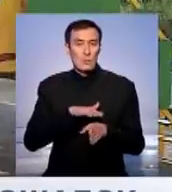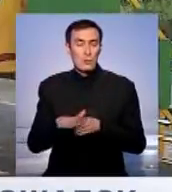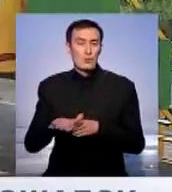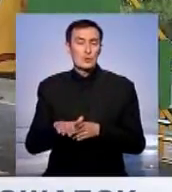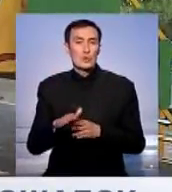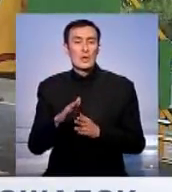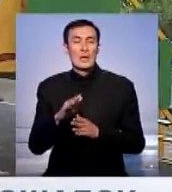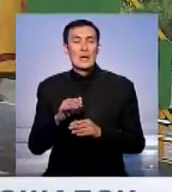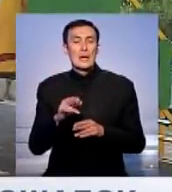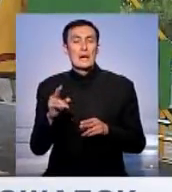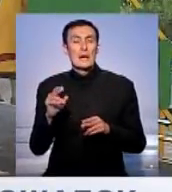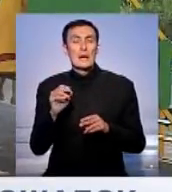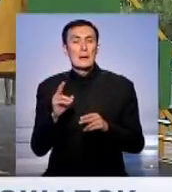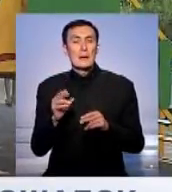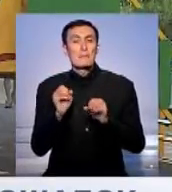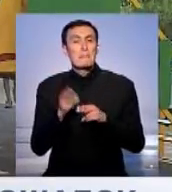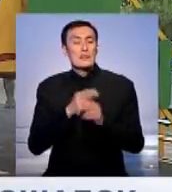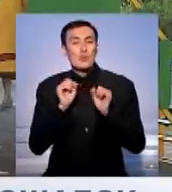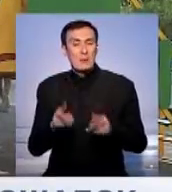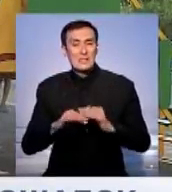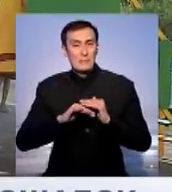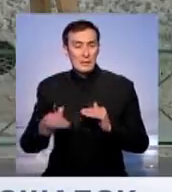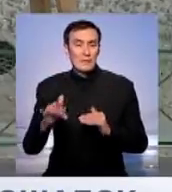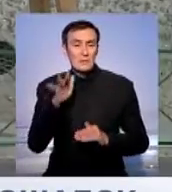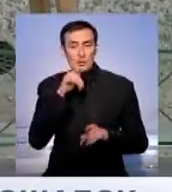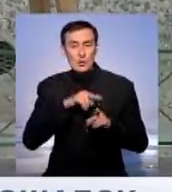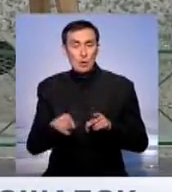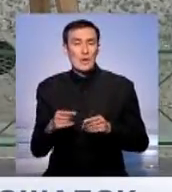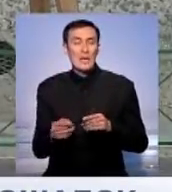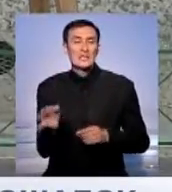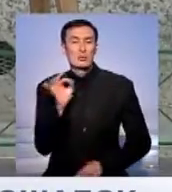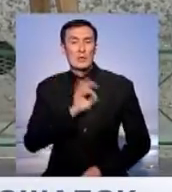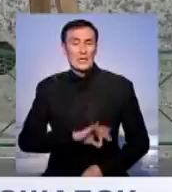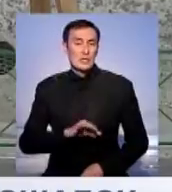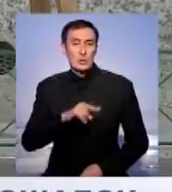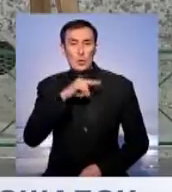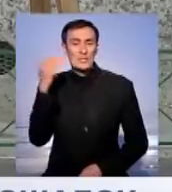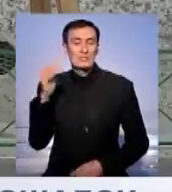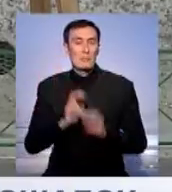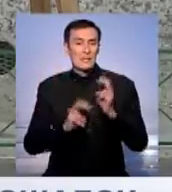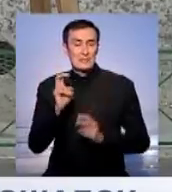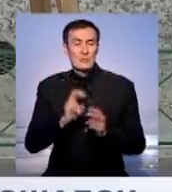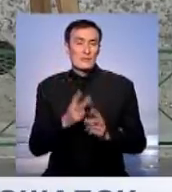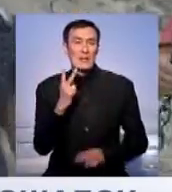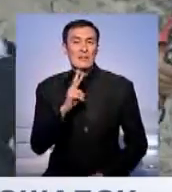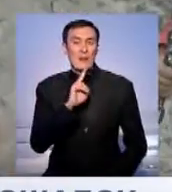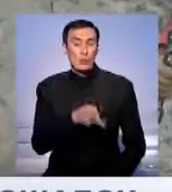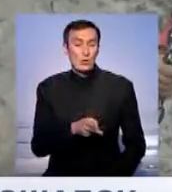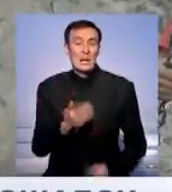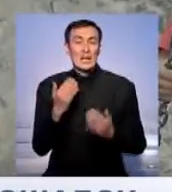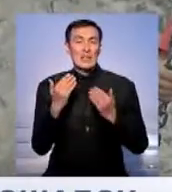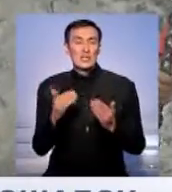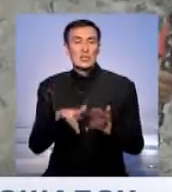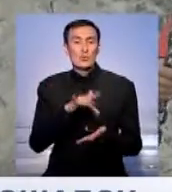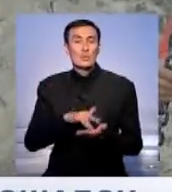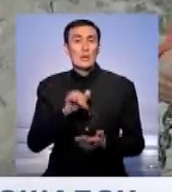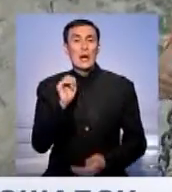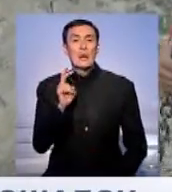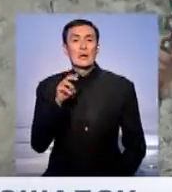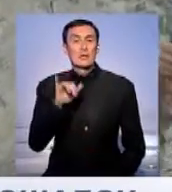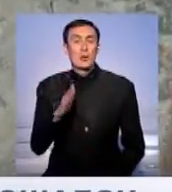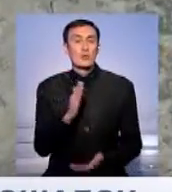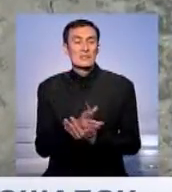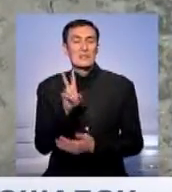покрыты травмобезопасным покрытием. Срок эксплуатации игрового инвентаря российского производства – 2 года. Сейчас в Актау